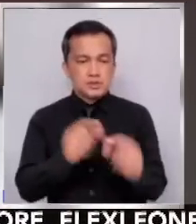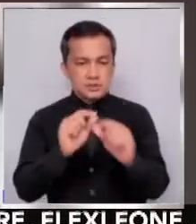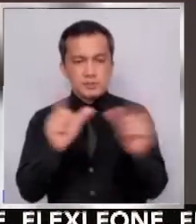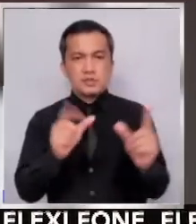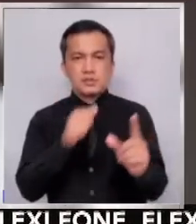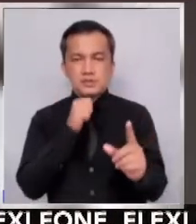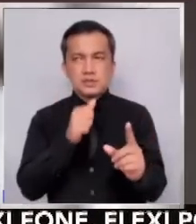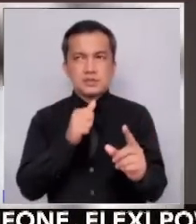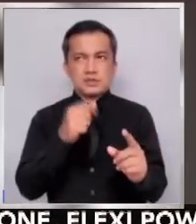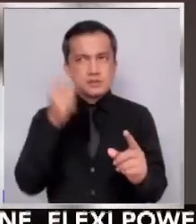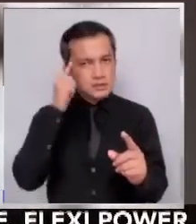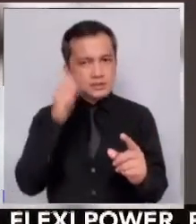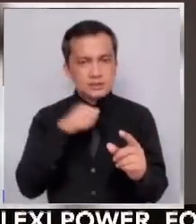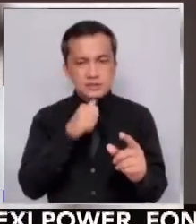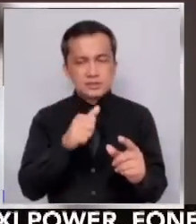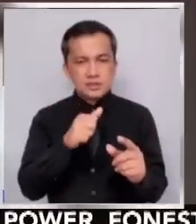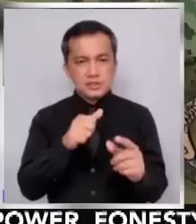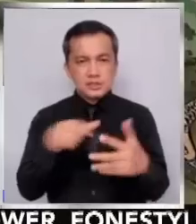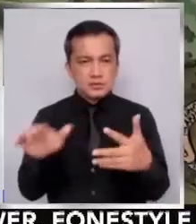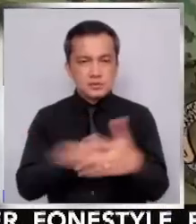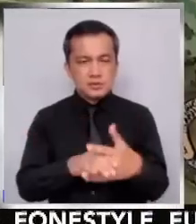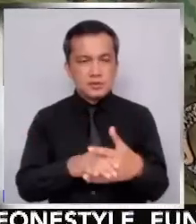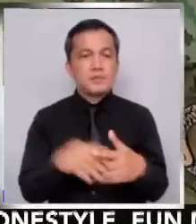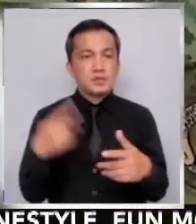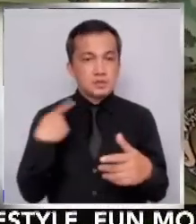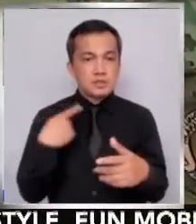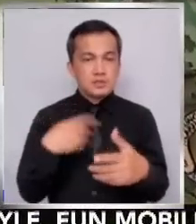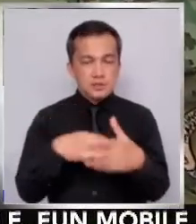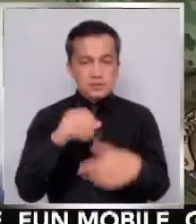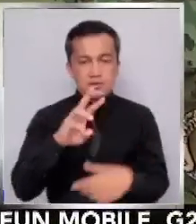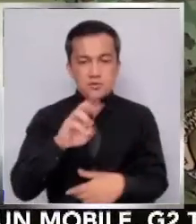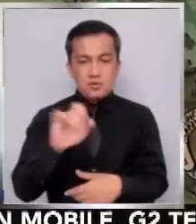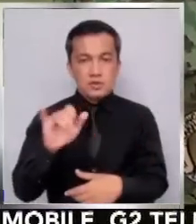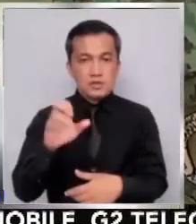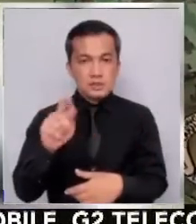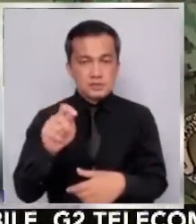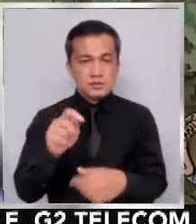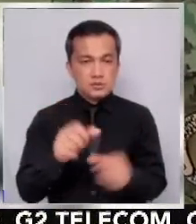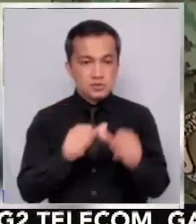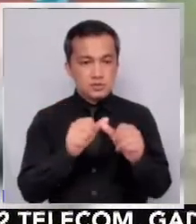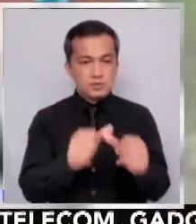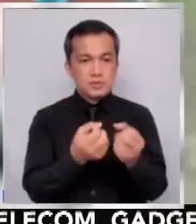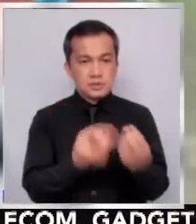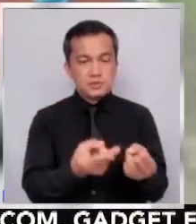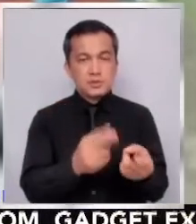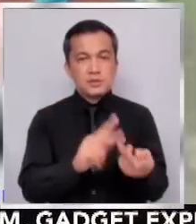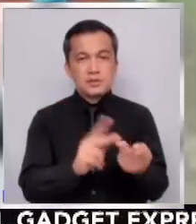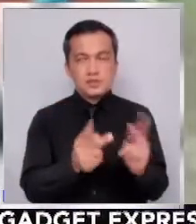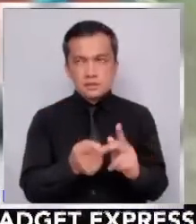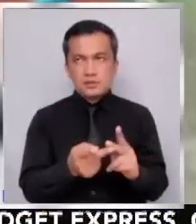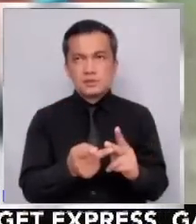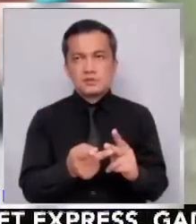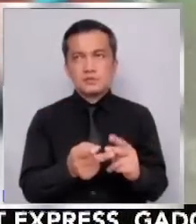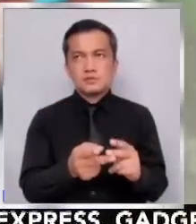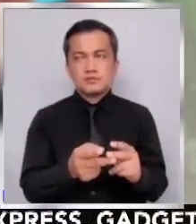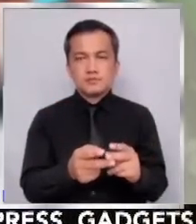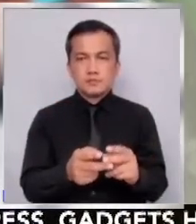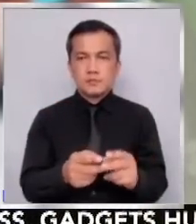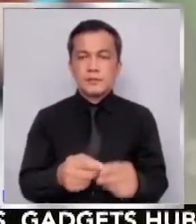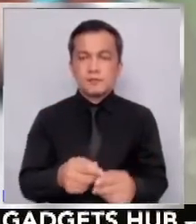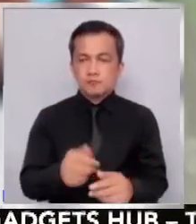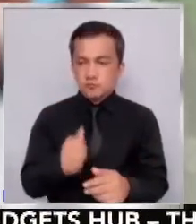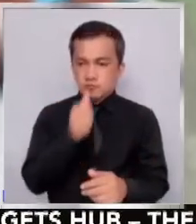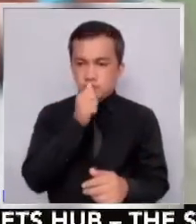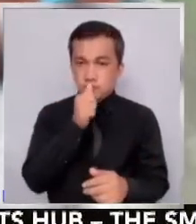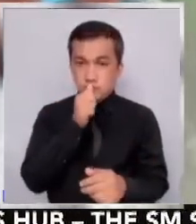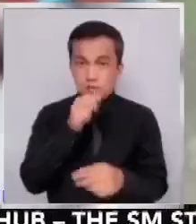nakasuhan, pero may lumabas na waran sa kanya. Imagine sir, ongoing pa yung paglilibin nila nung kanyang partner. Sinadya naming ikubli ang pagkakakilala